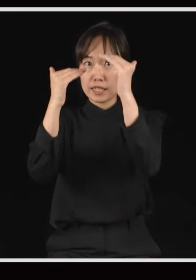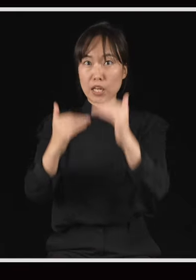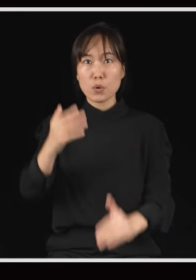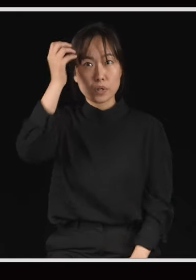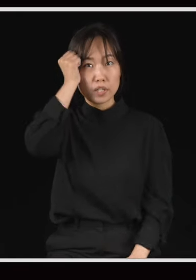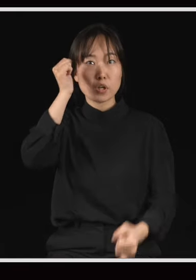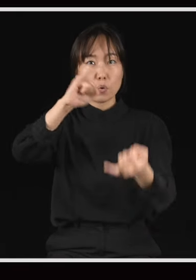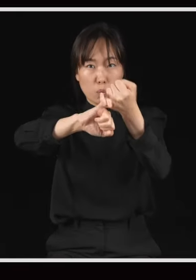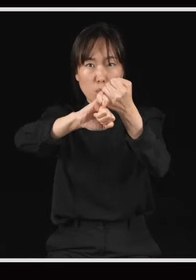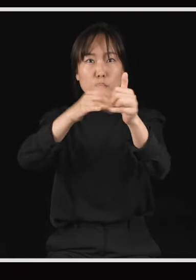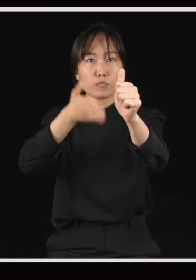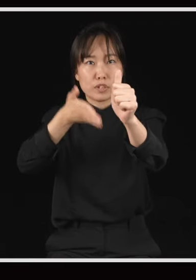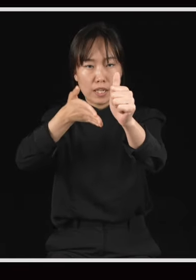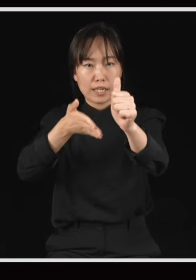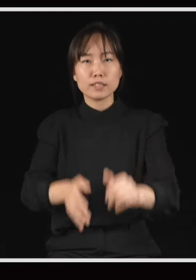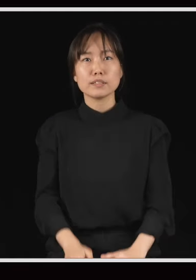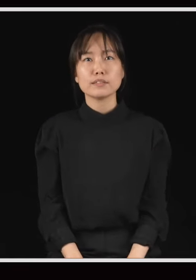해주시면 좋다.